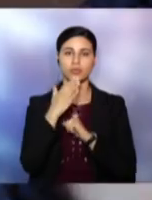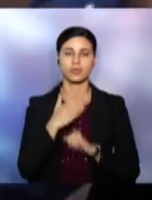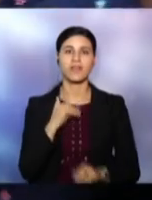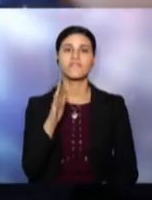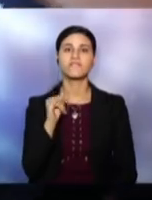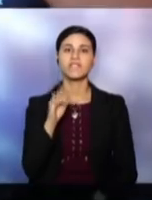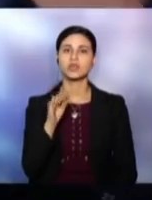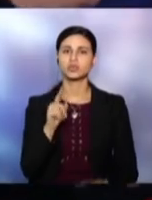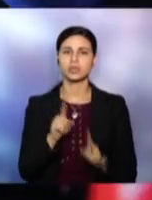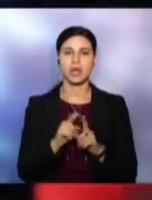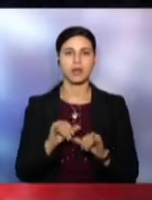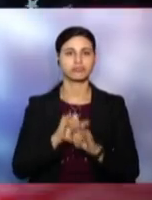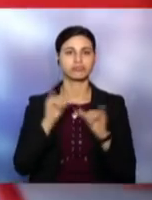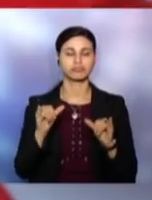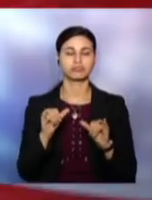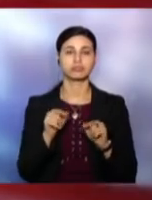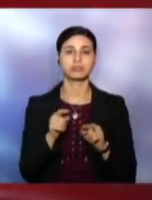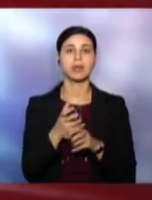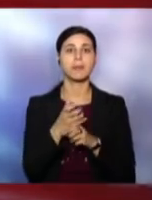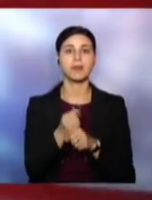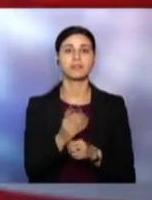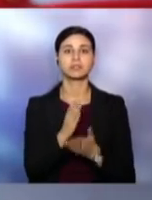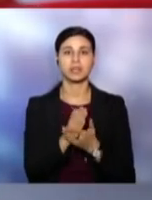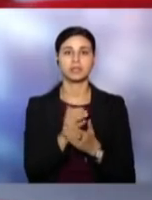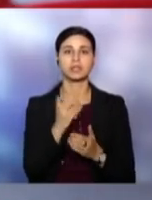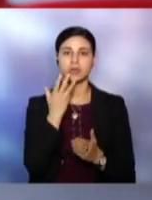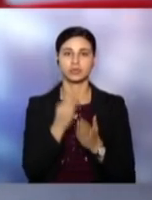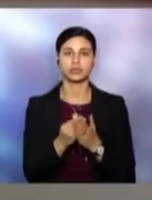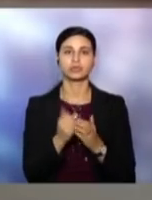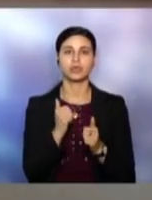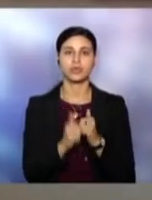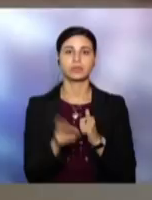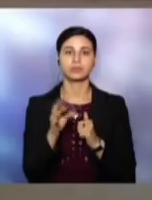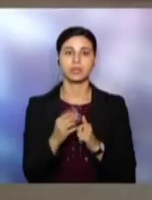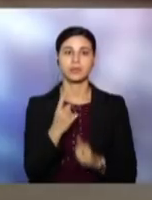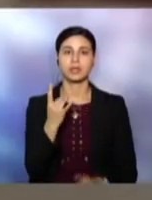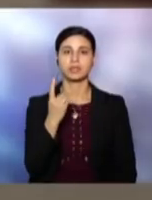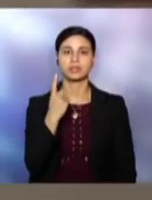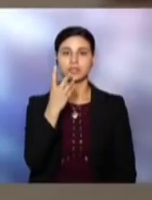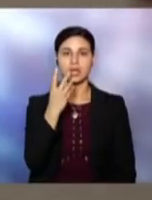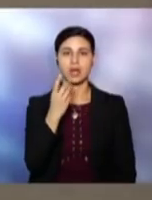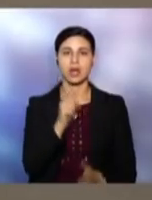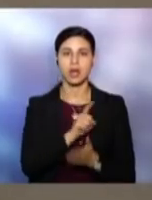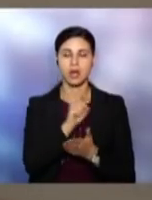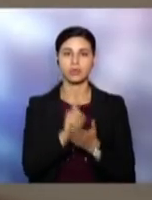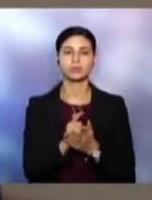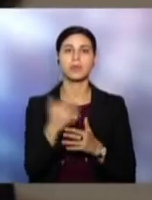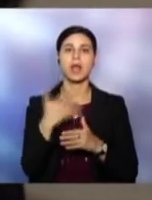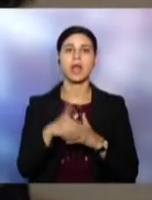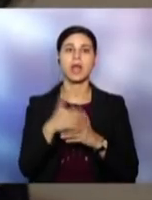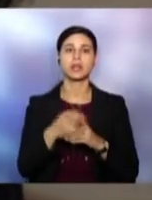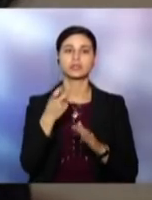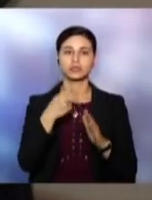ვირუსების აფეთქება და ამ დროს ჩემი პრევენცია ის არის, რომ ვარ ჩვენთვის, თუმცა დღეში ერთხელ აუცილებლად უნდა ჩვატყეთ, გავდივართ გარეთ, რომ